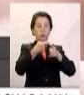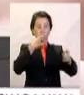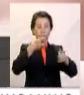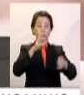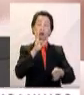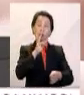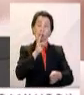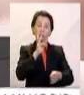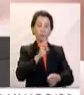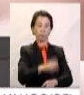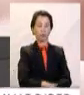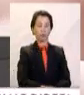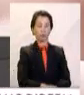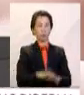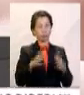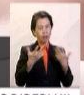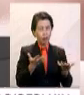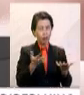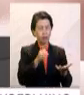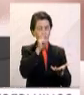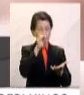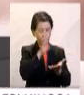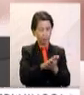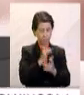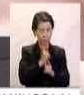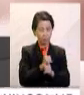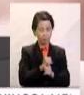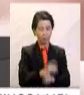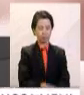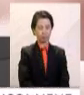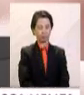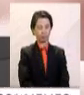permukaan air tersebut. Macam tak percaya kan?